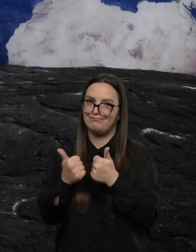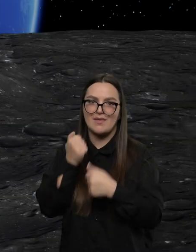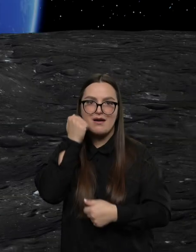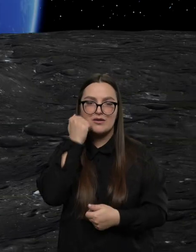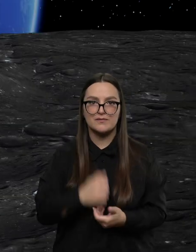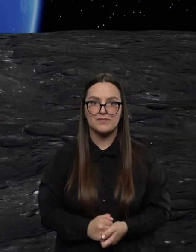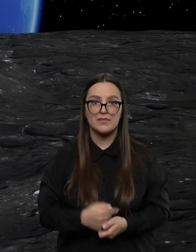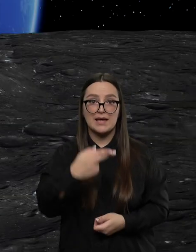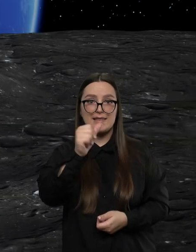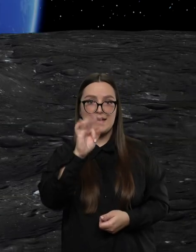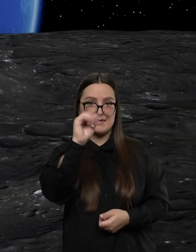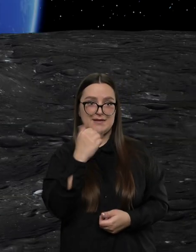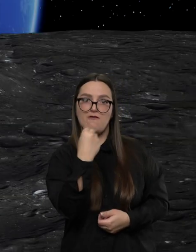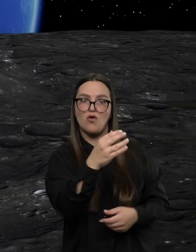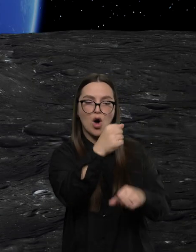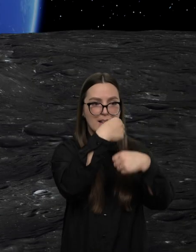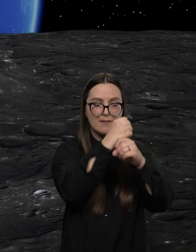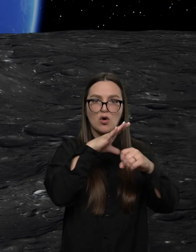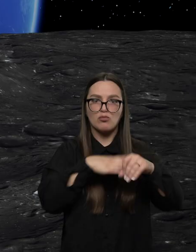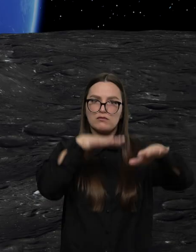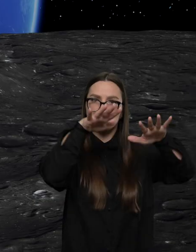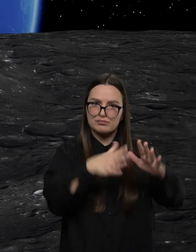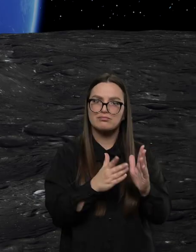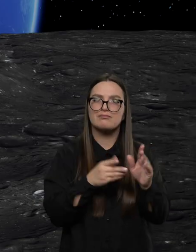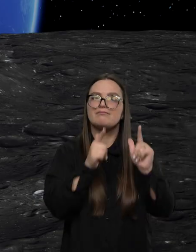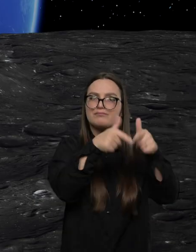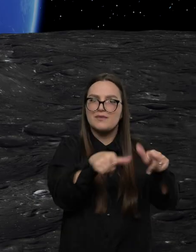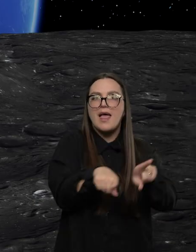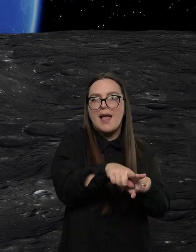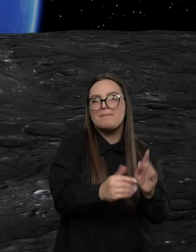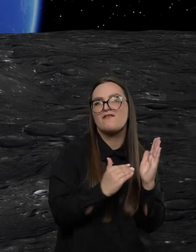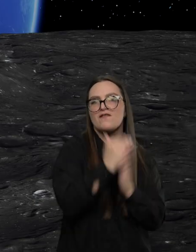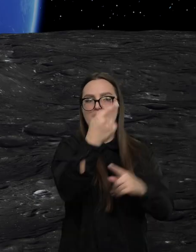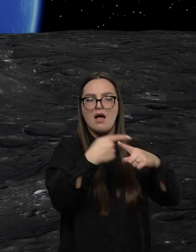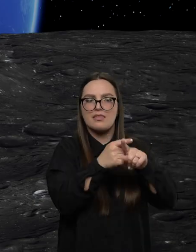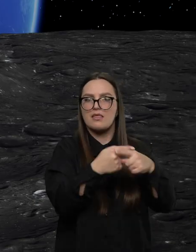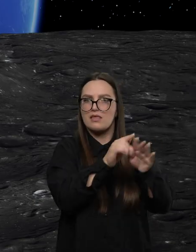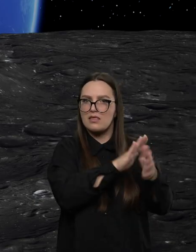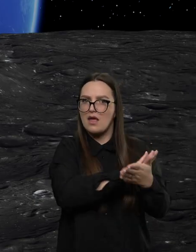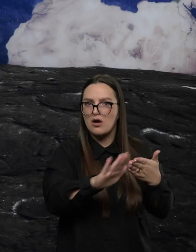šeimai. NASA Caltech laboratorijoje dirbate kaip vyriausiasis technologas. Žmogus, kuris